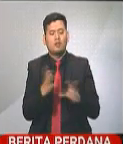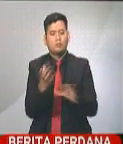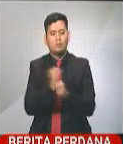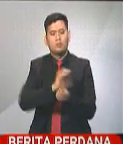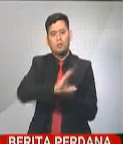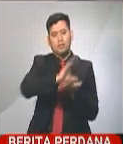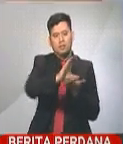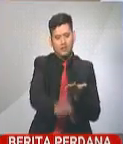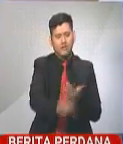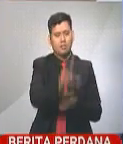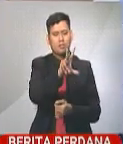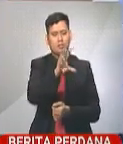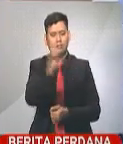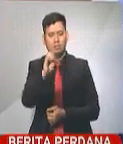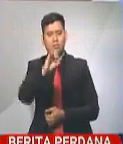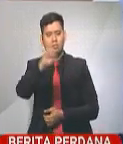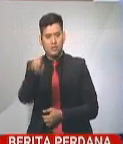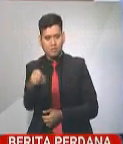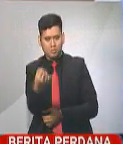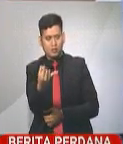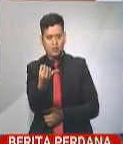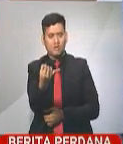RM30 juta bagi projek berkenaan.